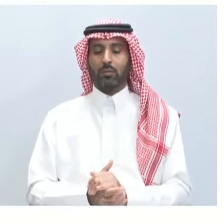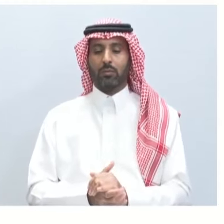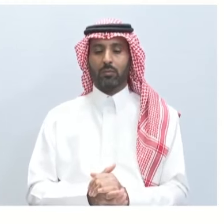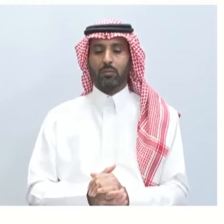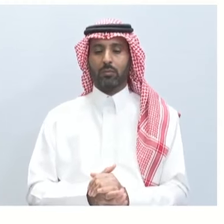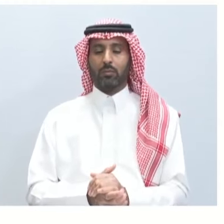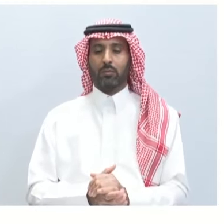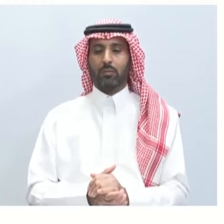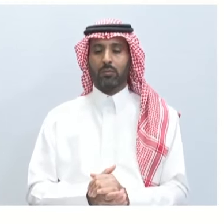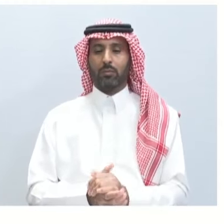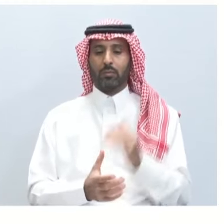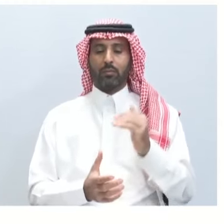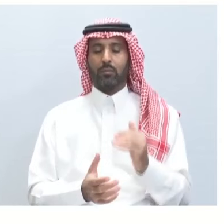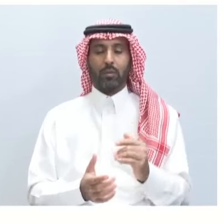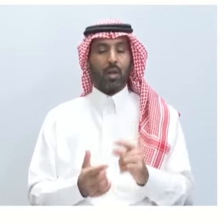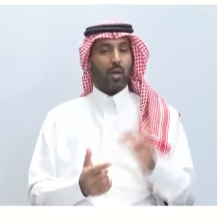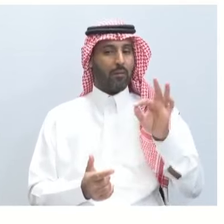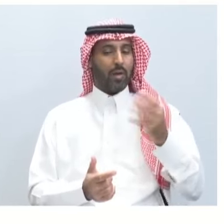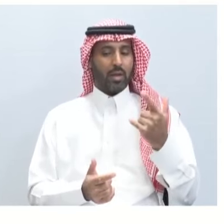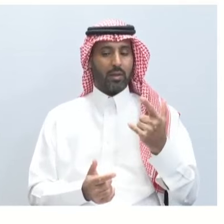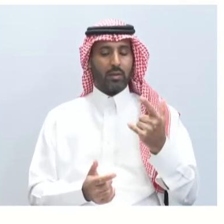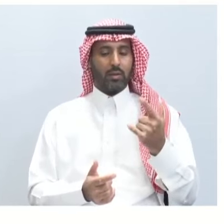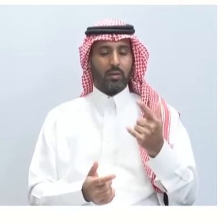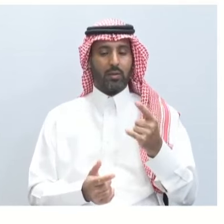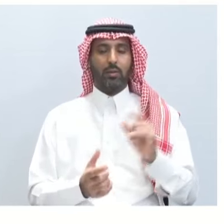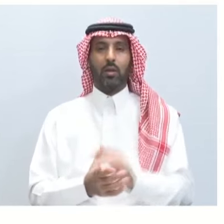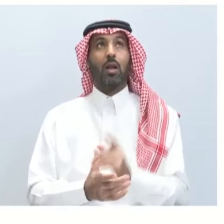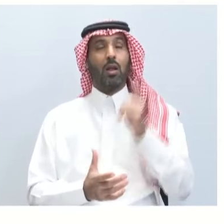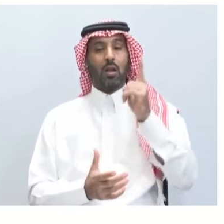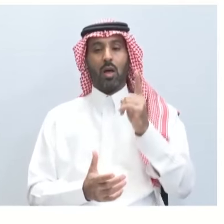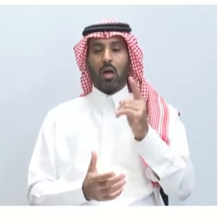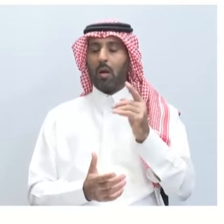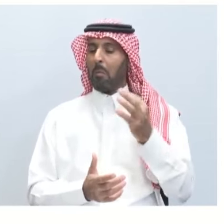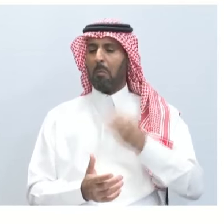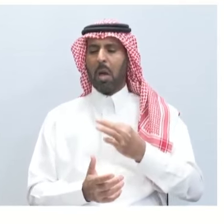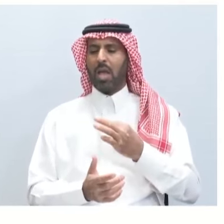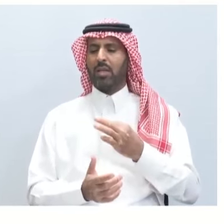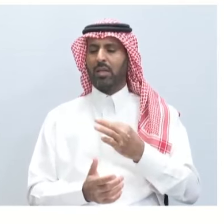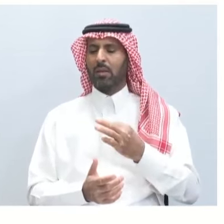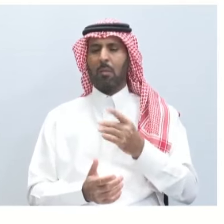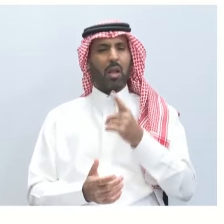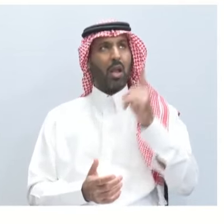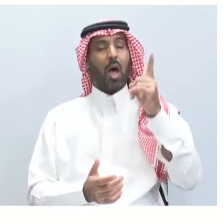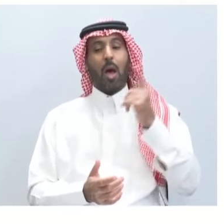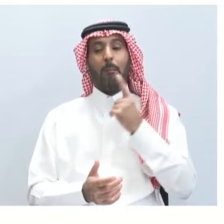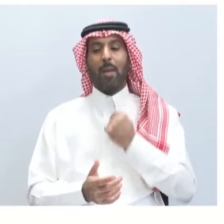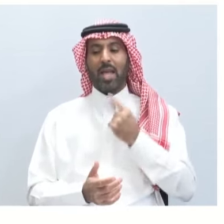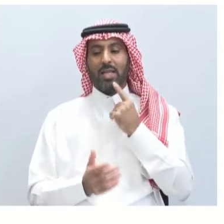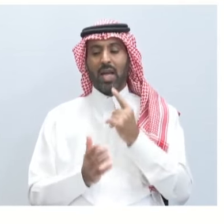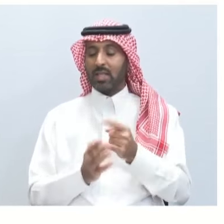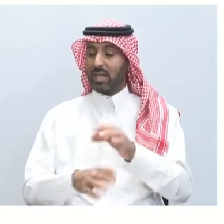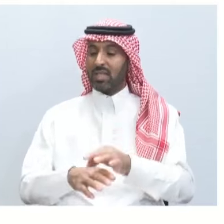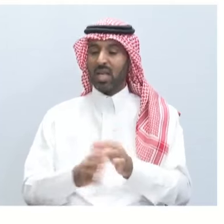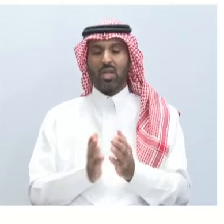من شاء من عباده ايضا من هذه الايه ان الله عز وجل غني عن عباده انما امرهم بعبادته